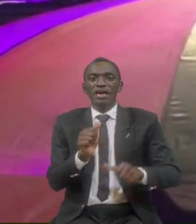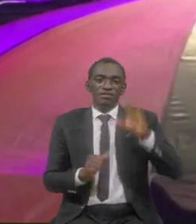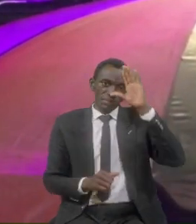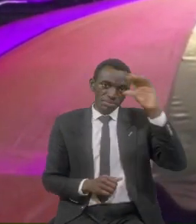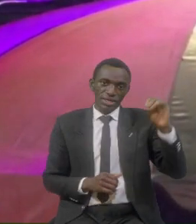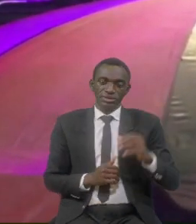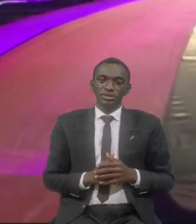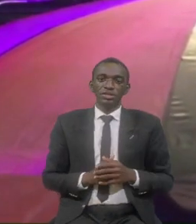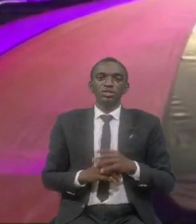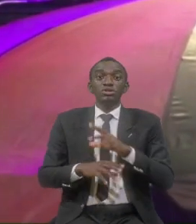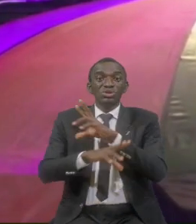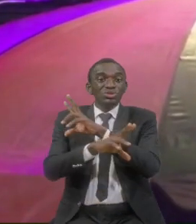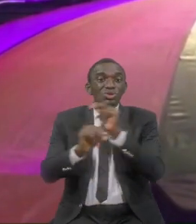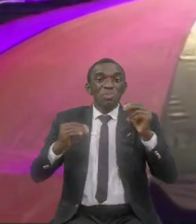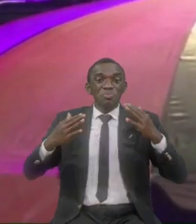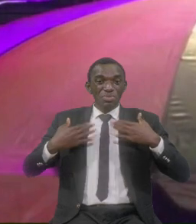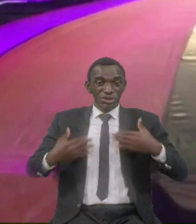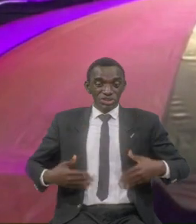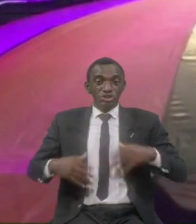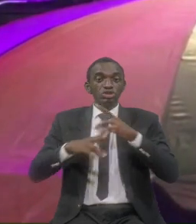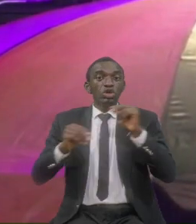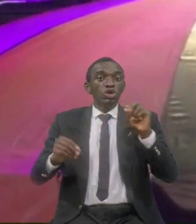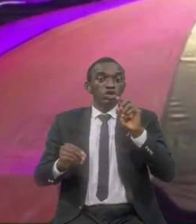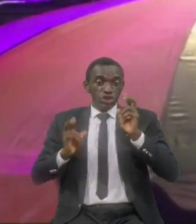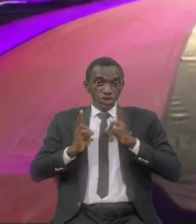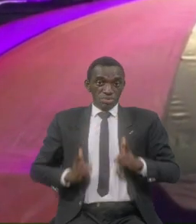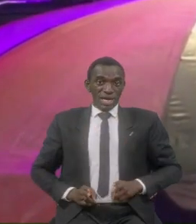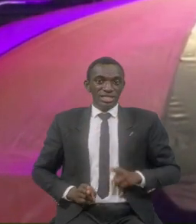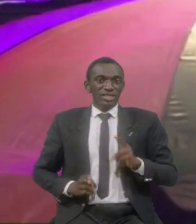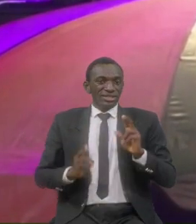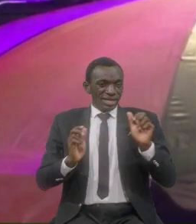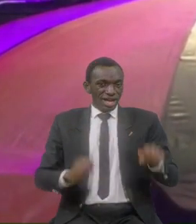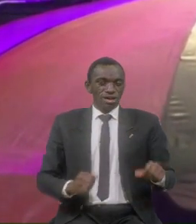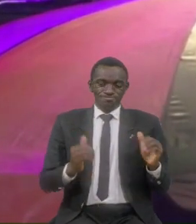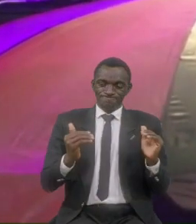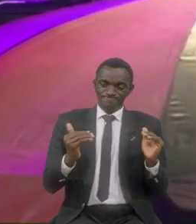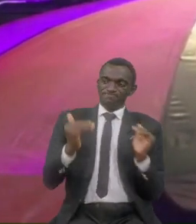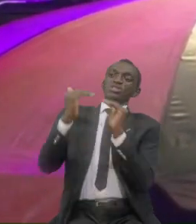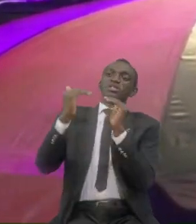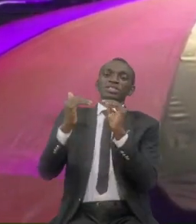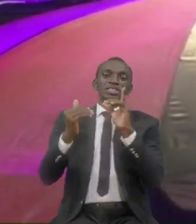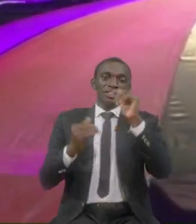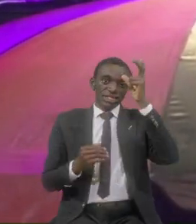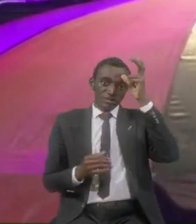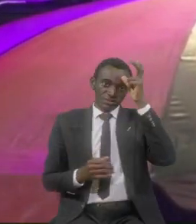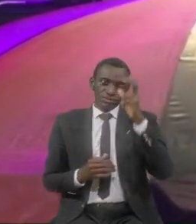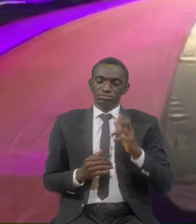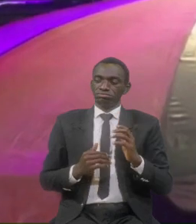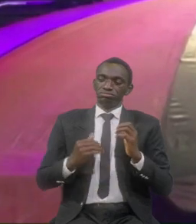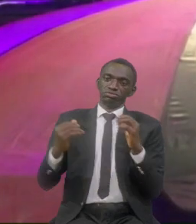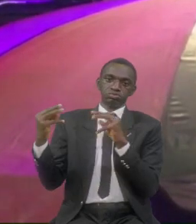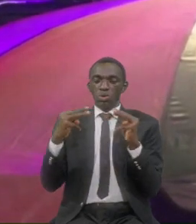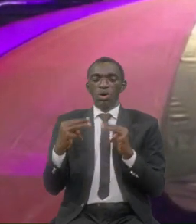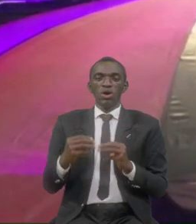human is a match for the devil. Wala isa ka tawo nga pwede makigkontra sa demonyo. The devil has prevailed